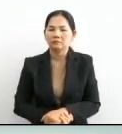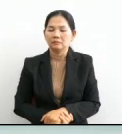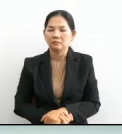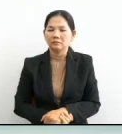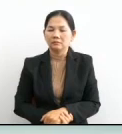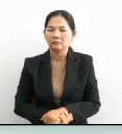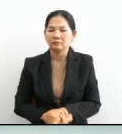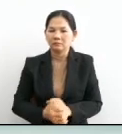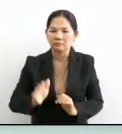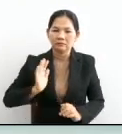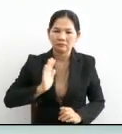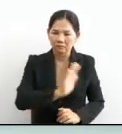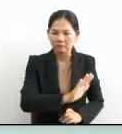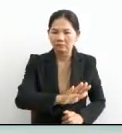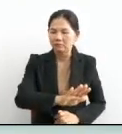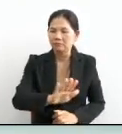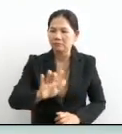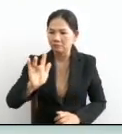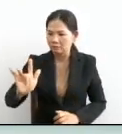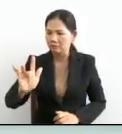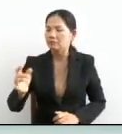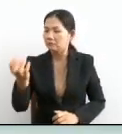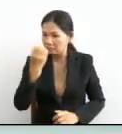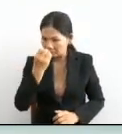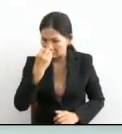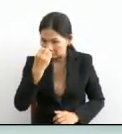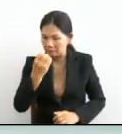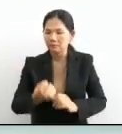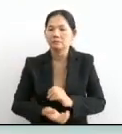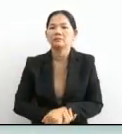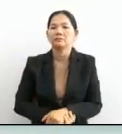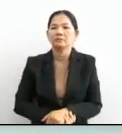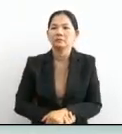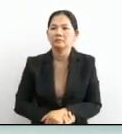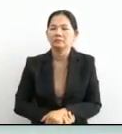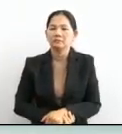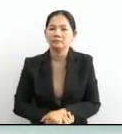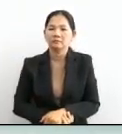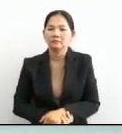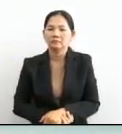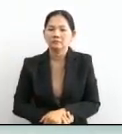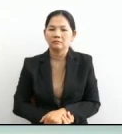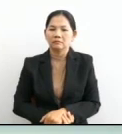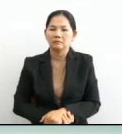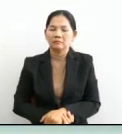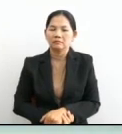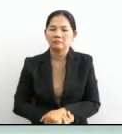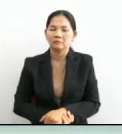sầm ráp bò rì phục